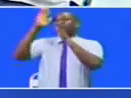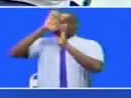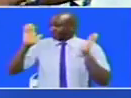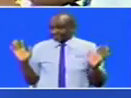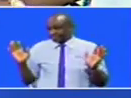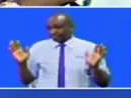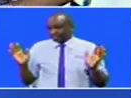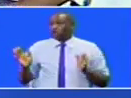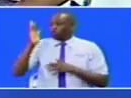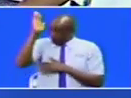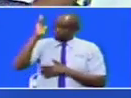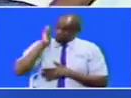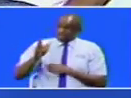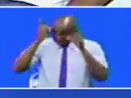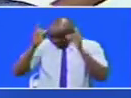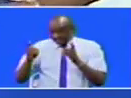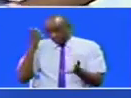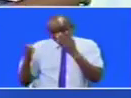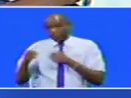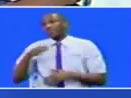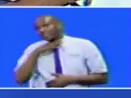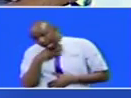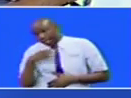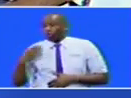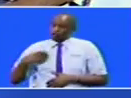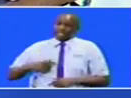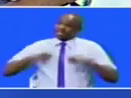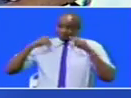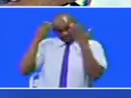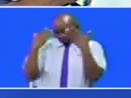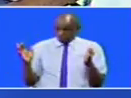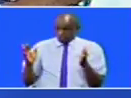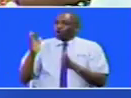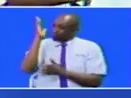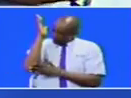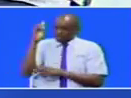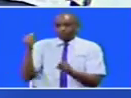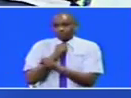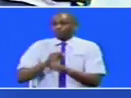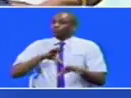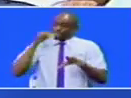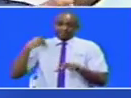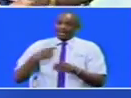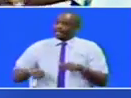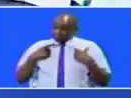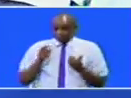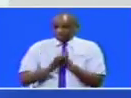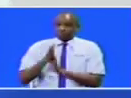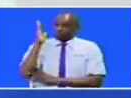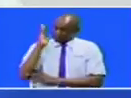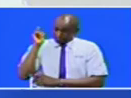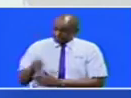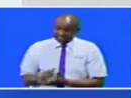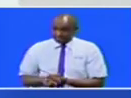Mungu. Mwenyezi Mungu ndo anaamua siku ile kama maisha yataisha, yataisha. Hakuna binadamu mwenye uwezo wa kuchukua maisha ya binadamu mwingine mpaka Mwenyezi